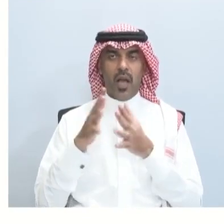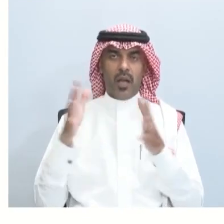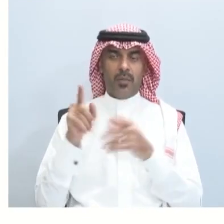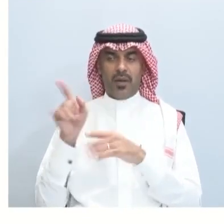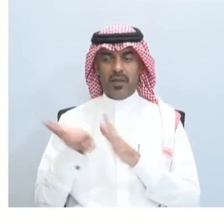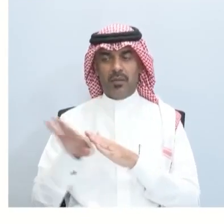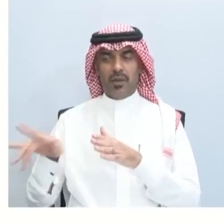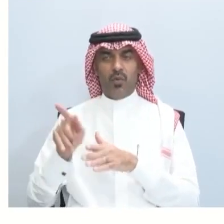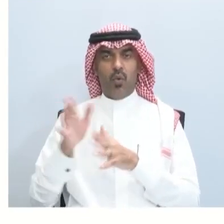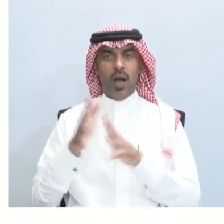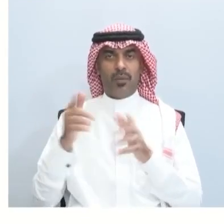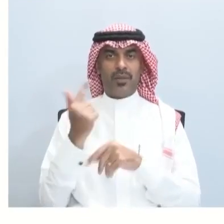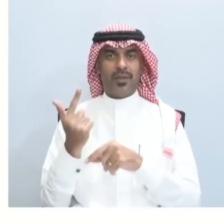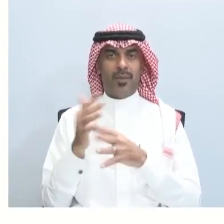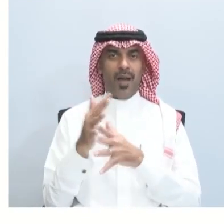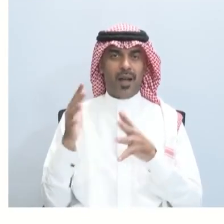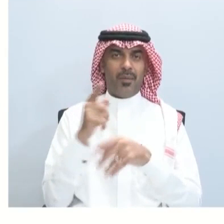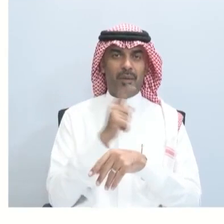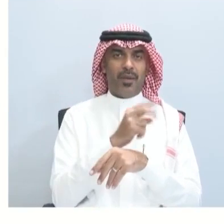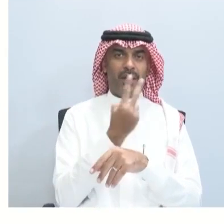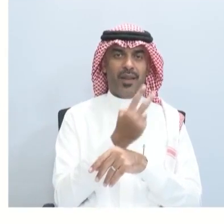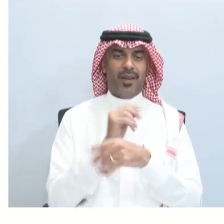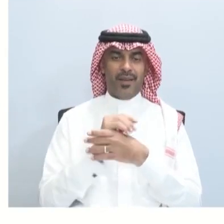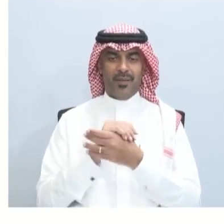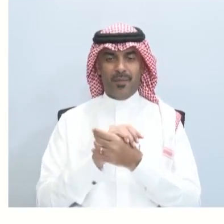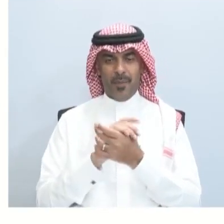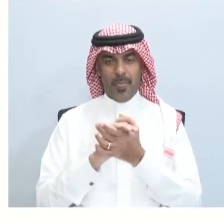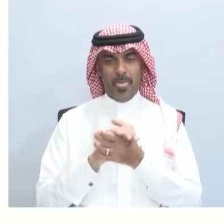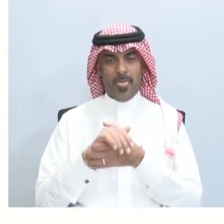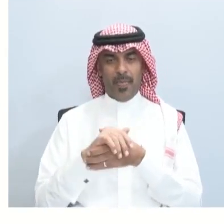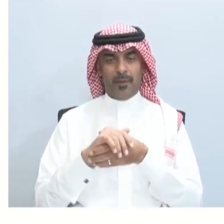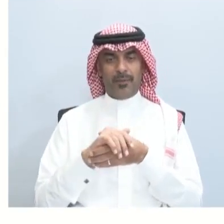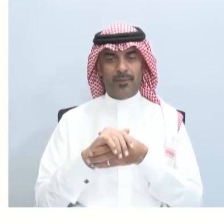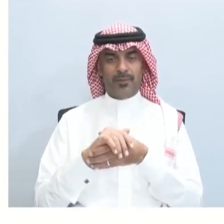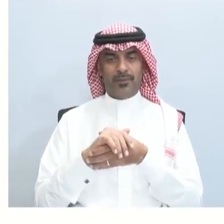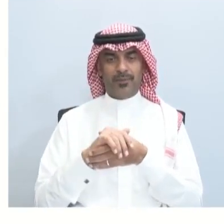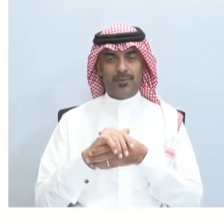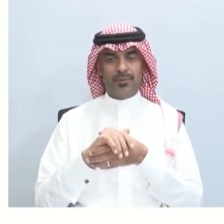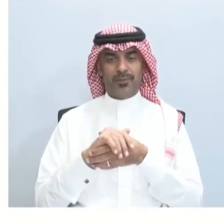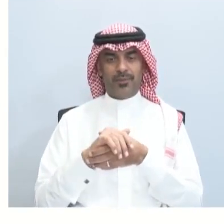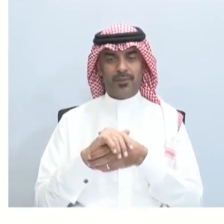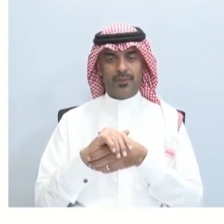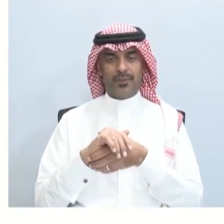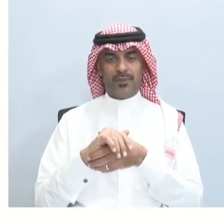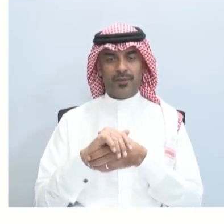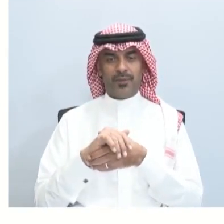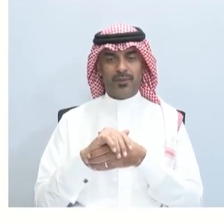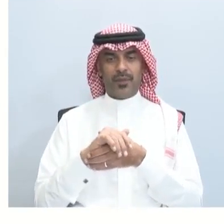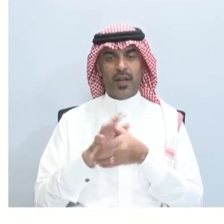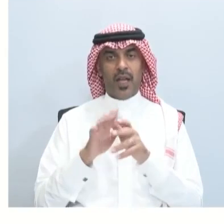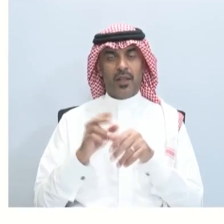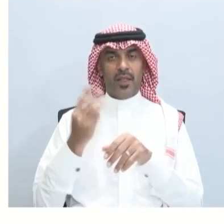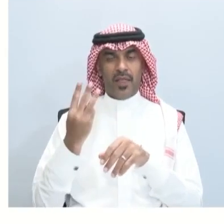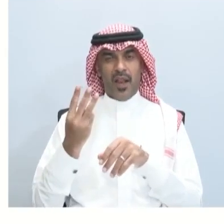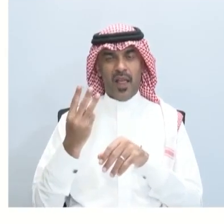وسالب ثلاثه زائد خمسه هي اثنان وسبعه هي اكبر من اثنان اذا تبقى المتباينه صحيحه كذلك اذا كان